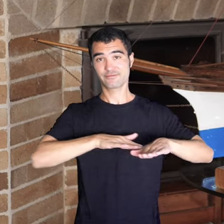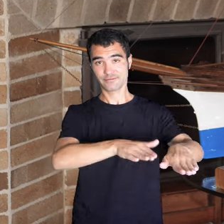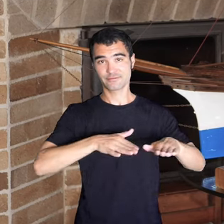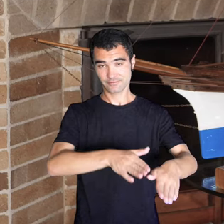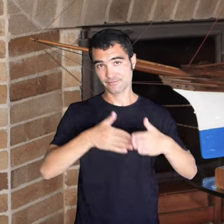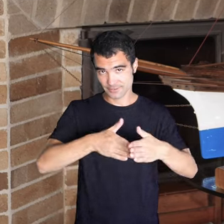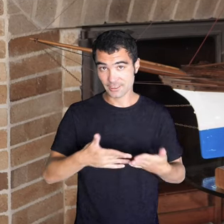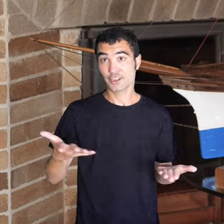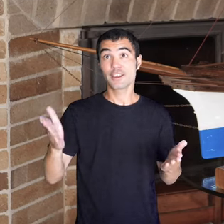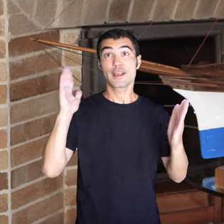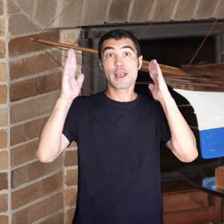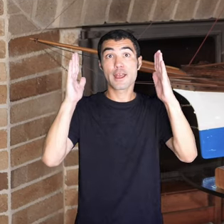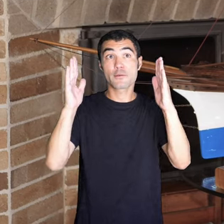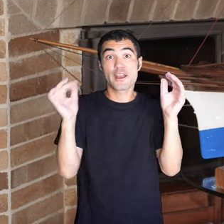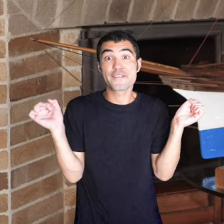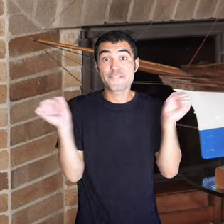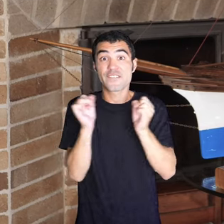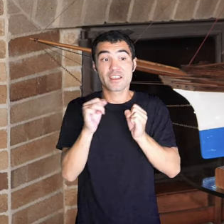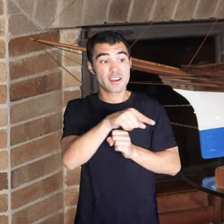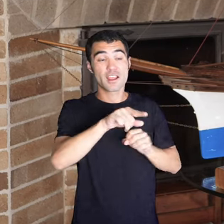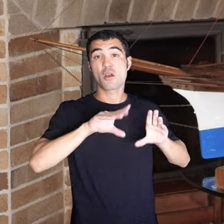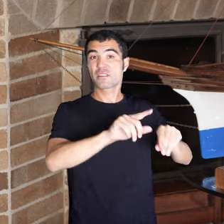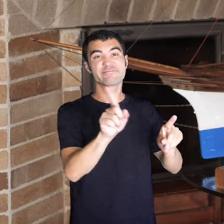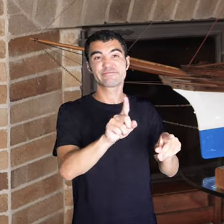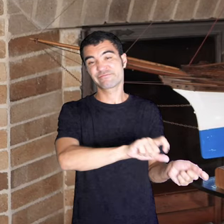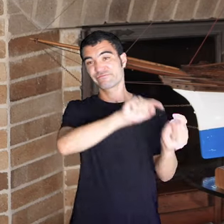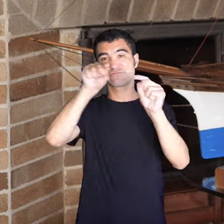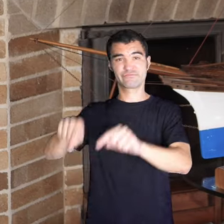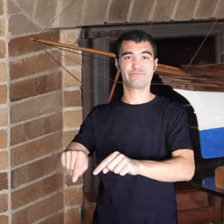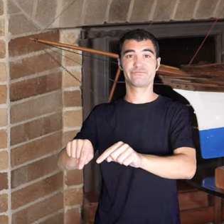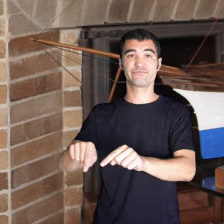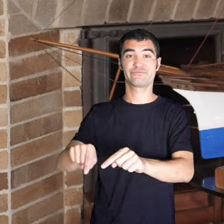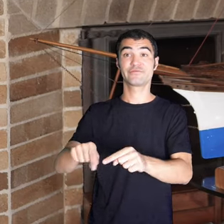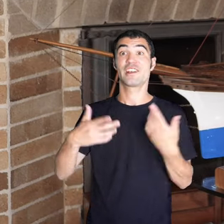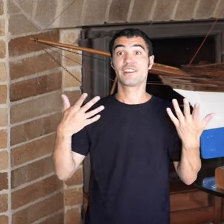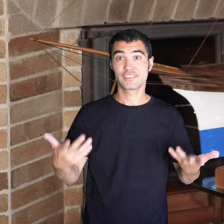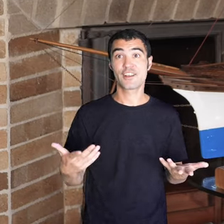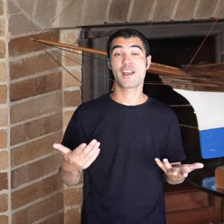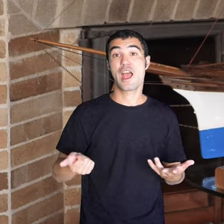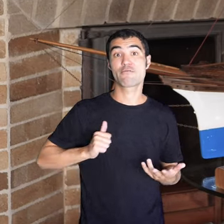en hivern, quan ja no s'empleava la barca per fer feina, pues la varen